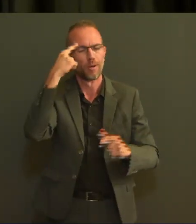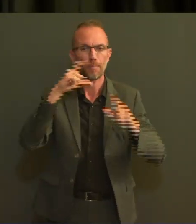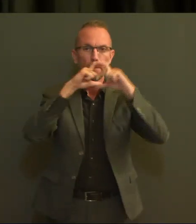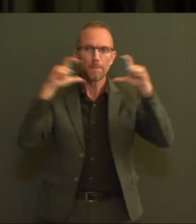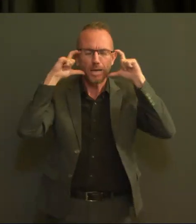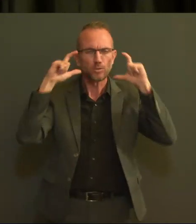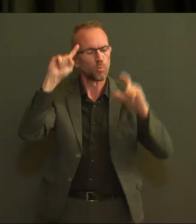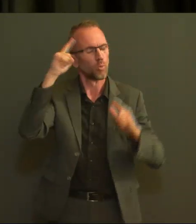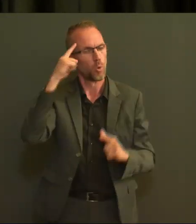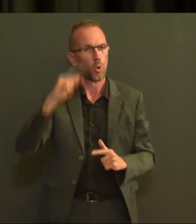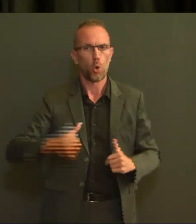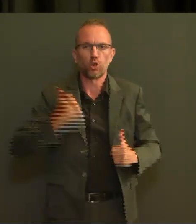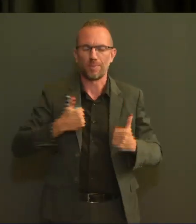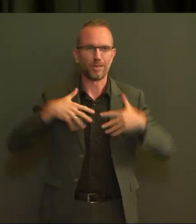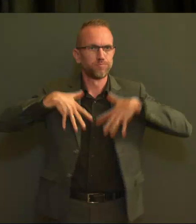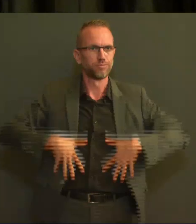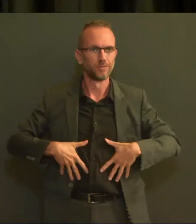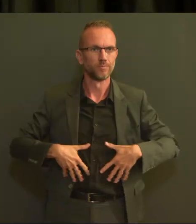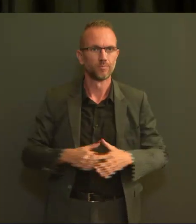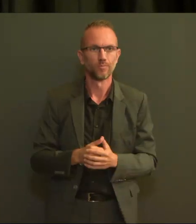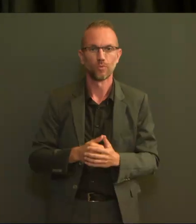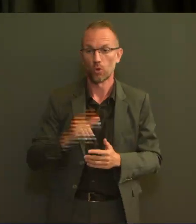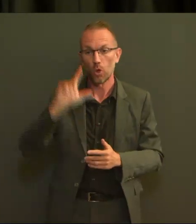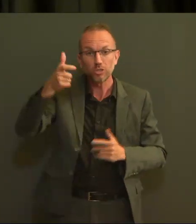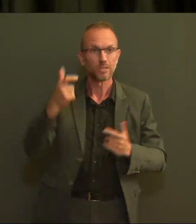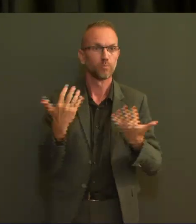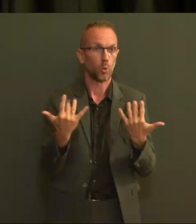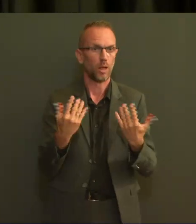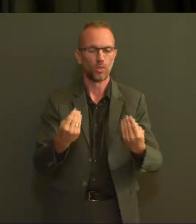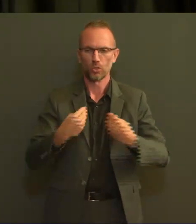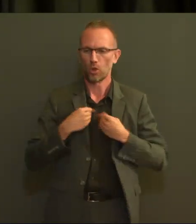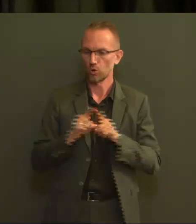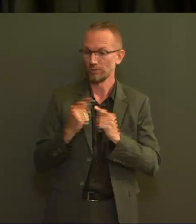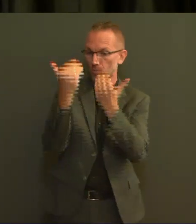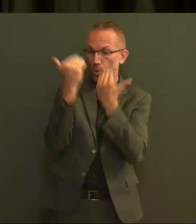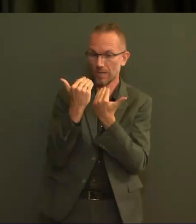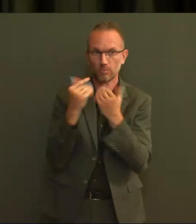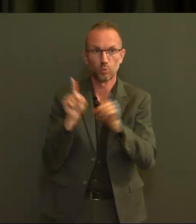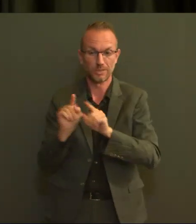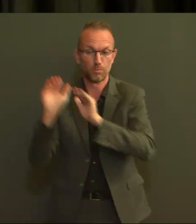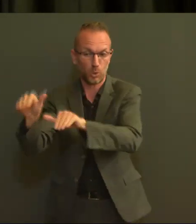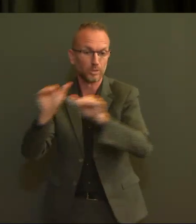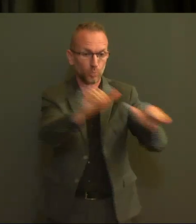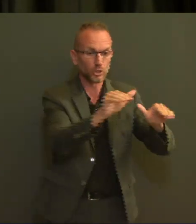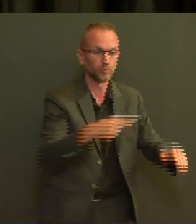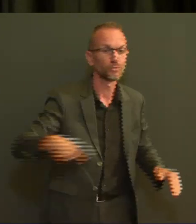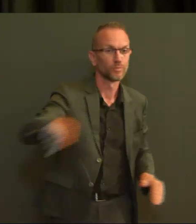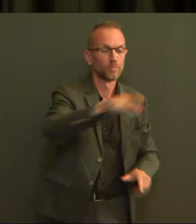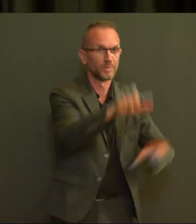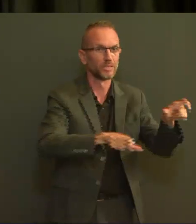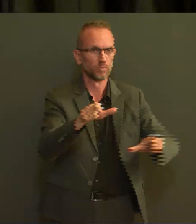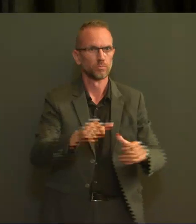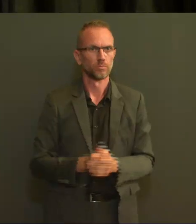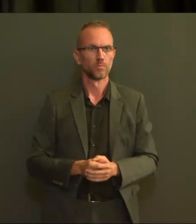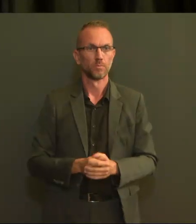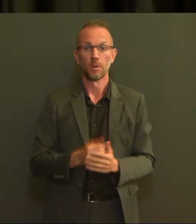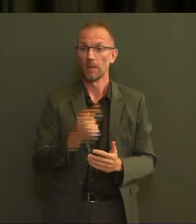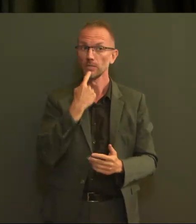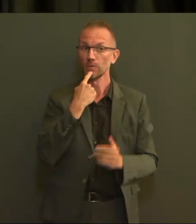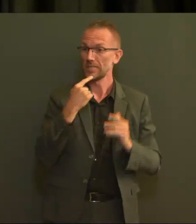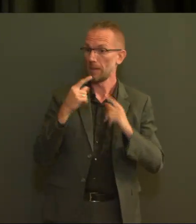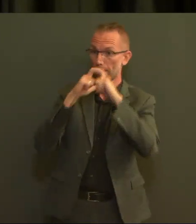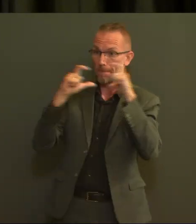porté. Mais ne nous arrêtons pas là, n'oublions pas les mesures de base comme le respect des distances de au moins 1,50 m, où nous